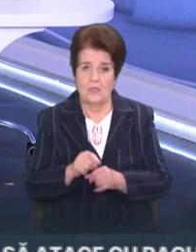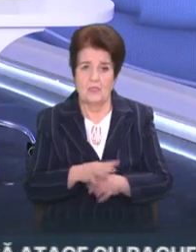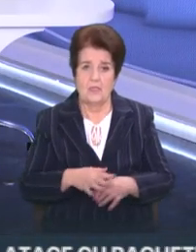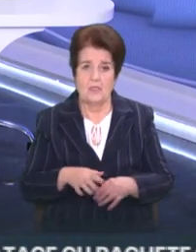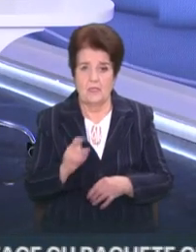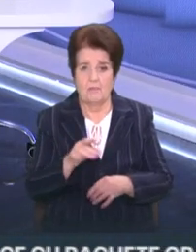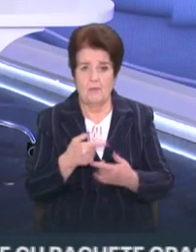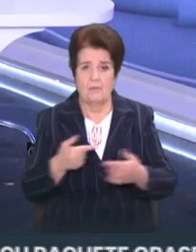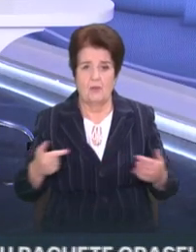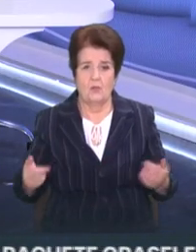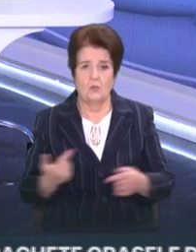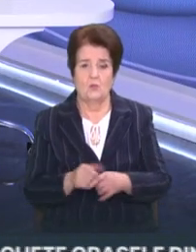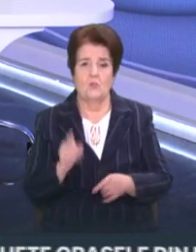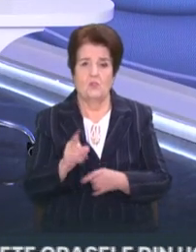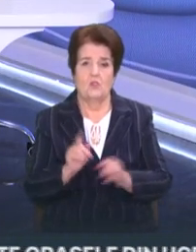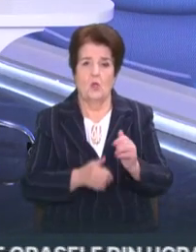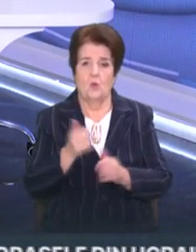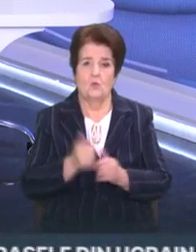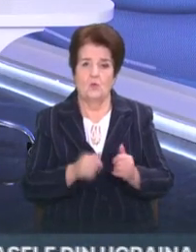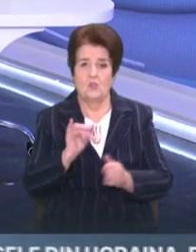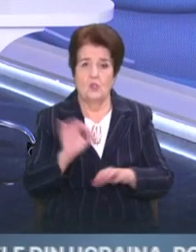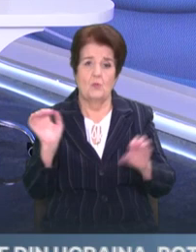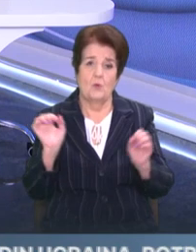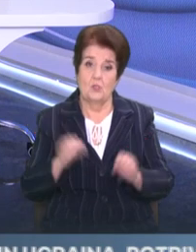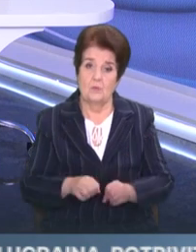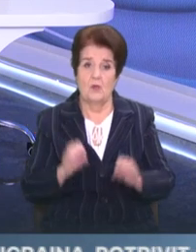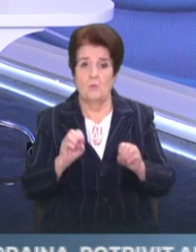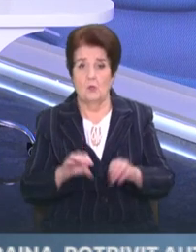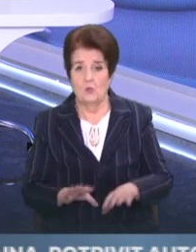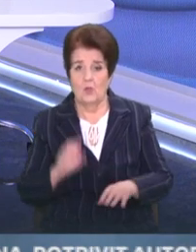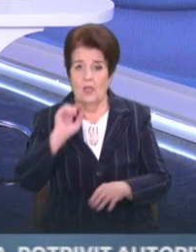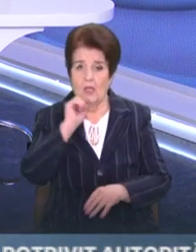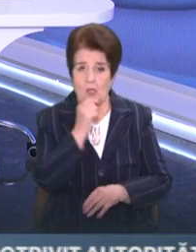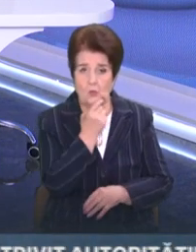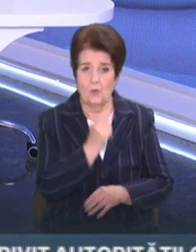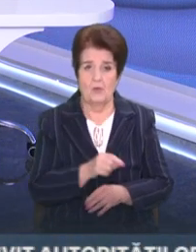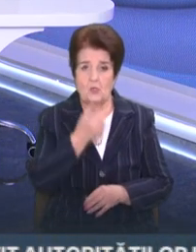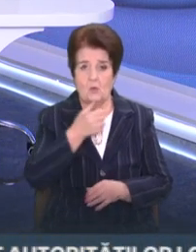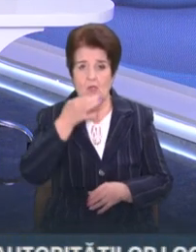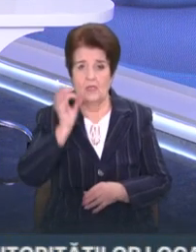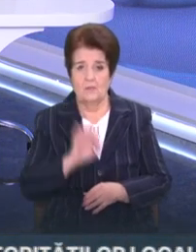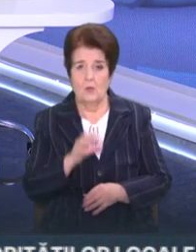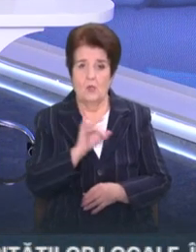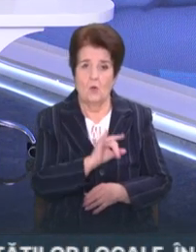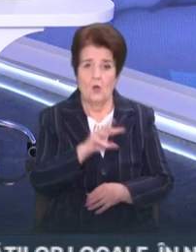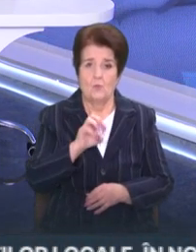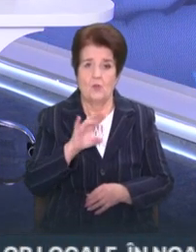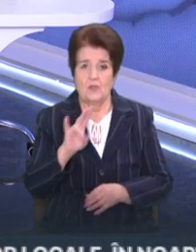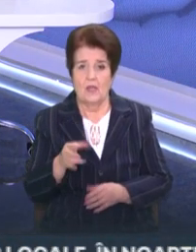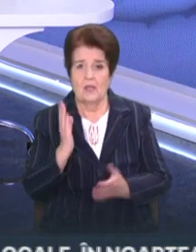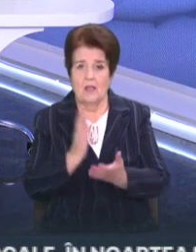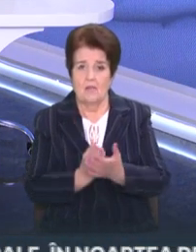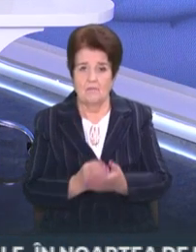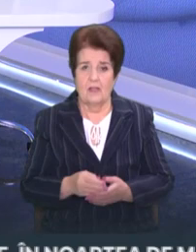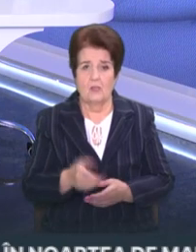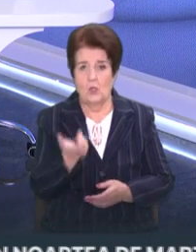acestor produse, tendințe ce se conturează și despre posibilele măsuri de economisire cu expertul în domeniu Ion Muntean, aflat în legătură directă cu noi.